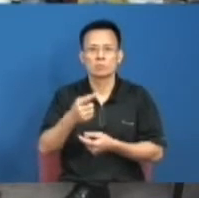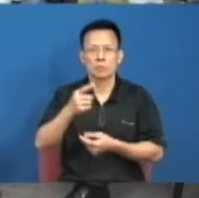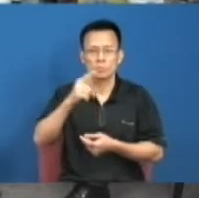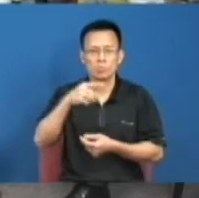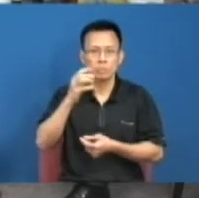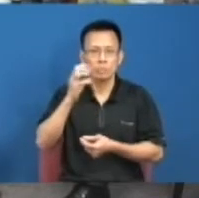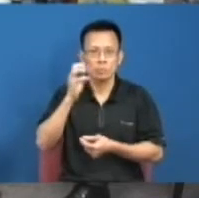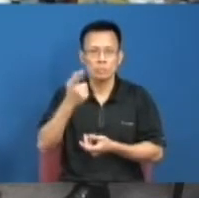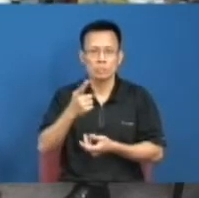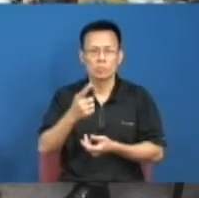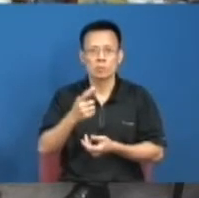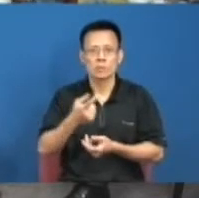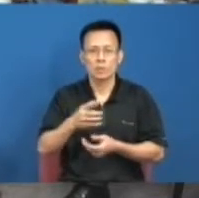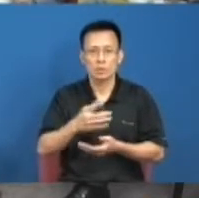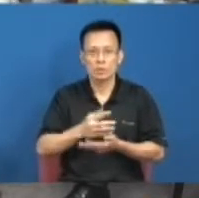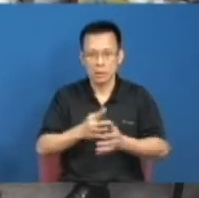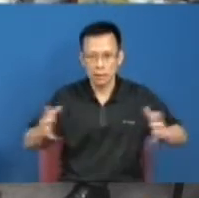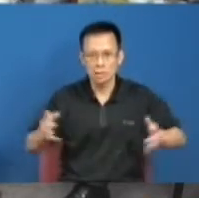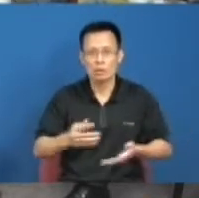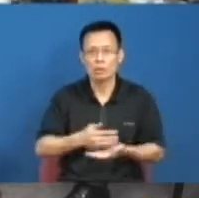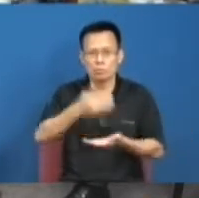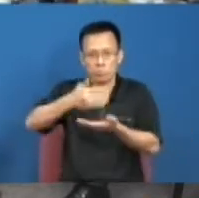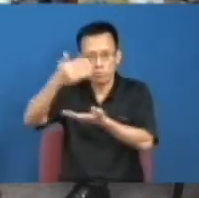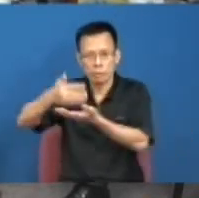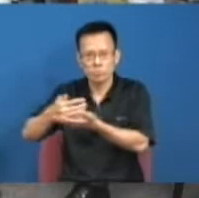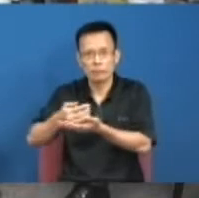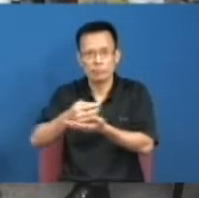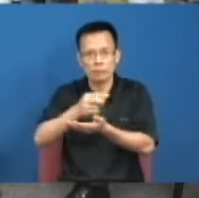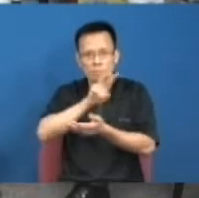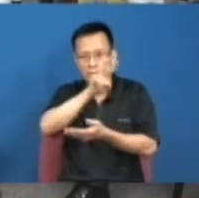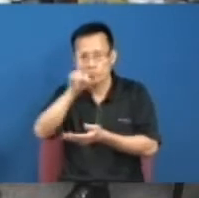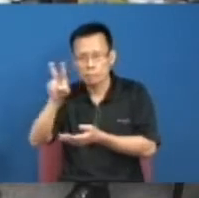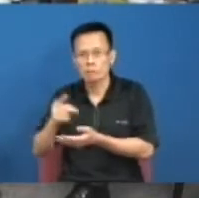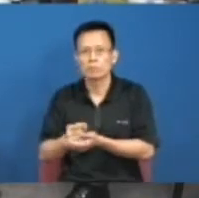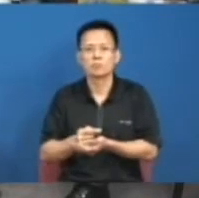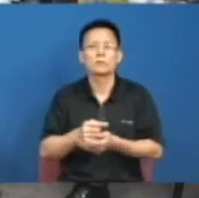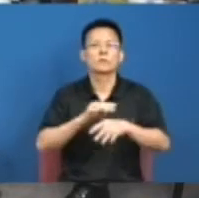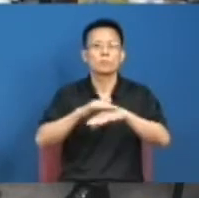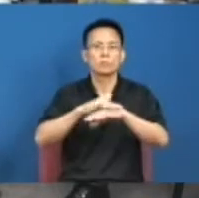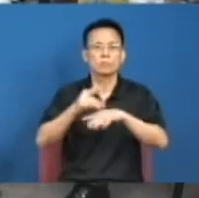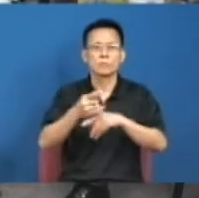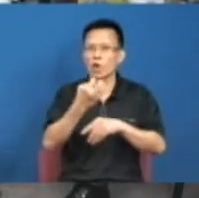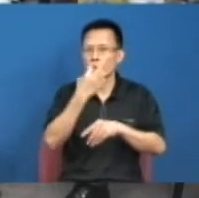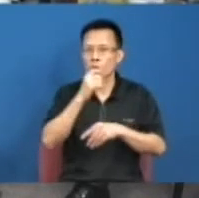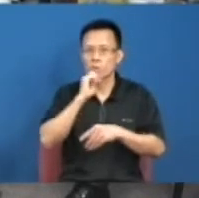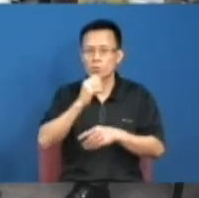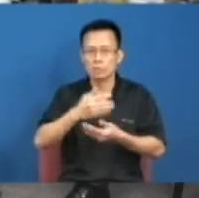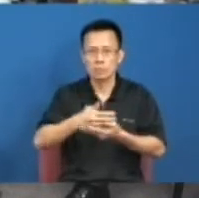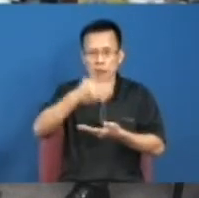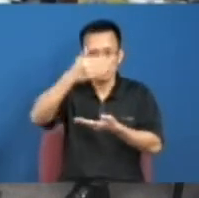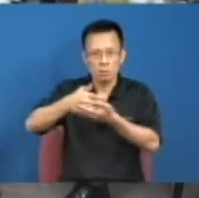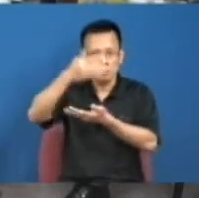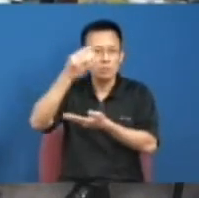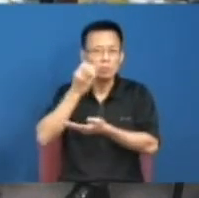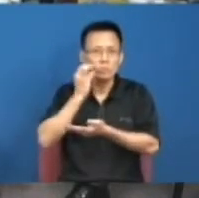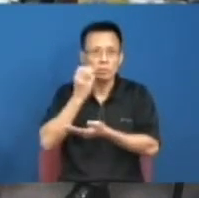軍澳一個大型屋苑裡面，即是巡區，也都看到有時一般說香港有些樓齡可能它說三四